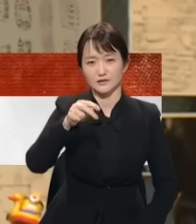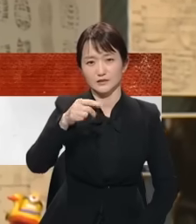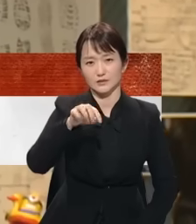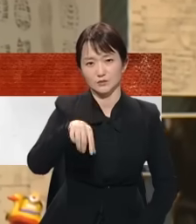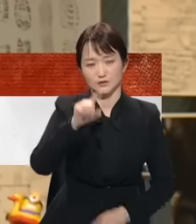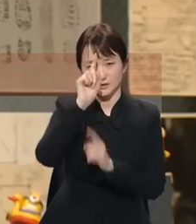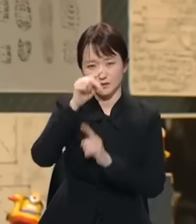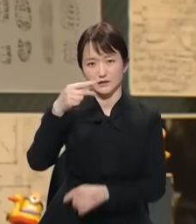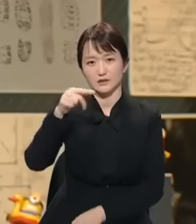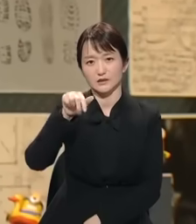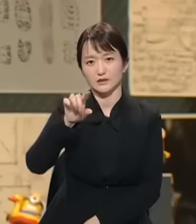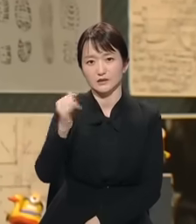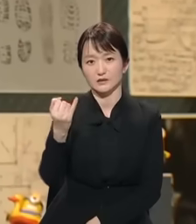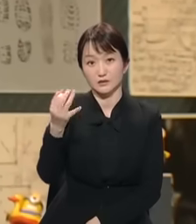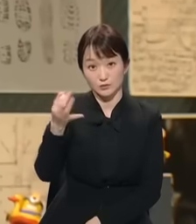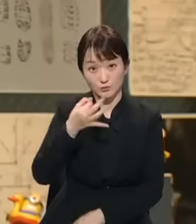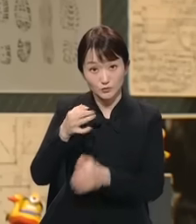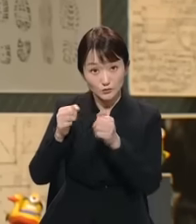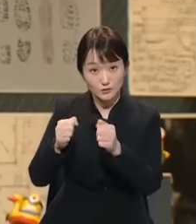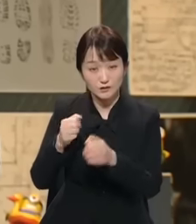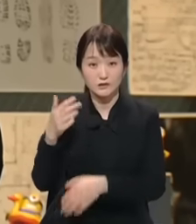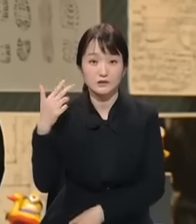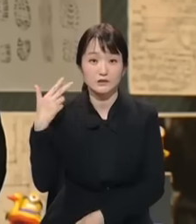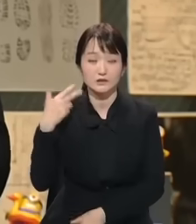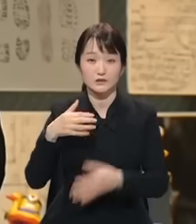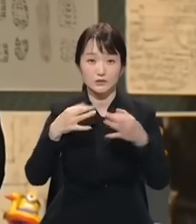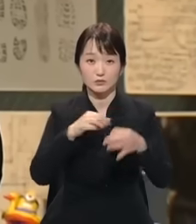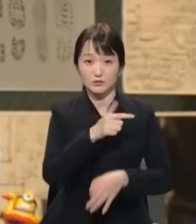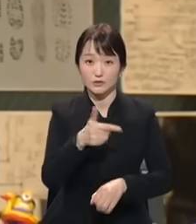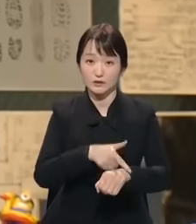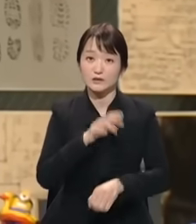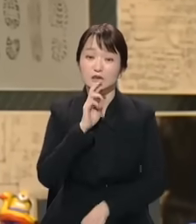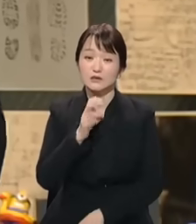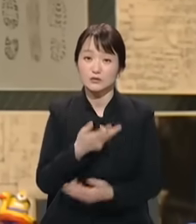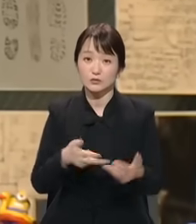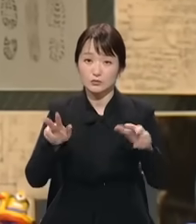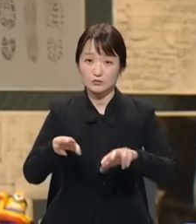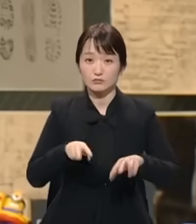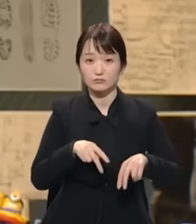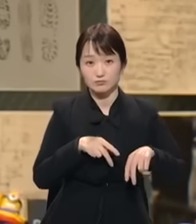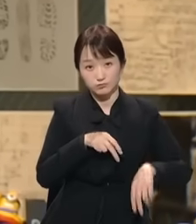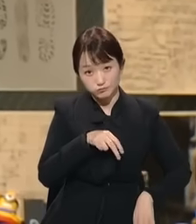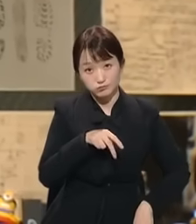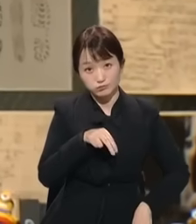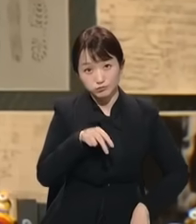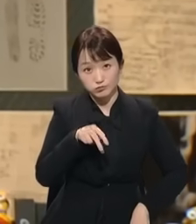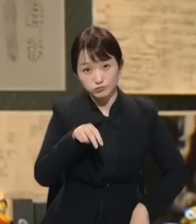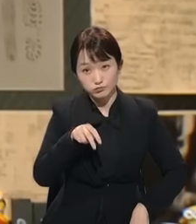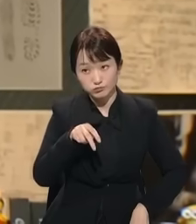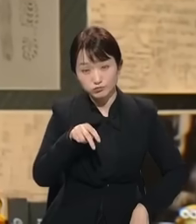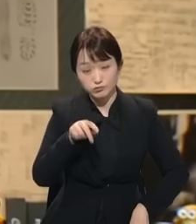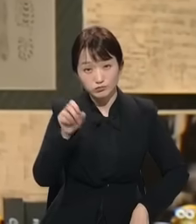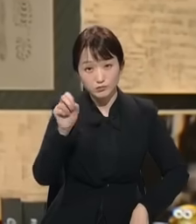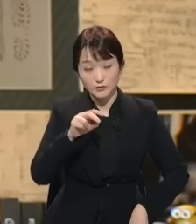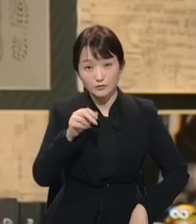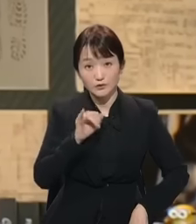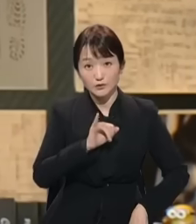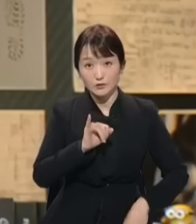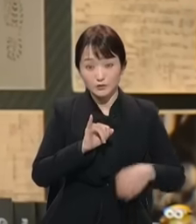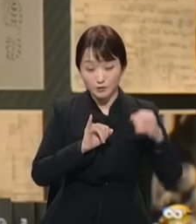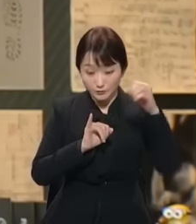계시죠? 지난 금요일 저녁 6시 30분 공원 산책 중이셨다고요. 잘 가고 있는데 갑자기 눈앞에 뭐가 톡 떨어졌다는